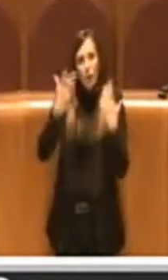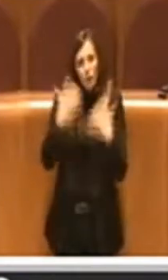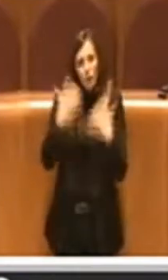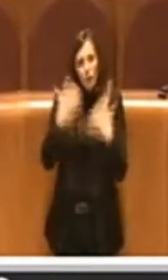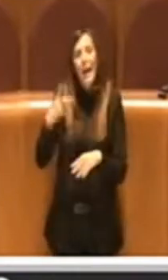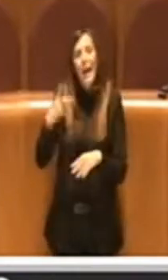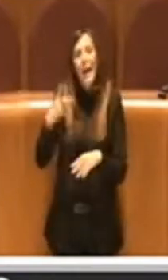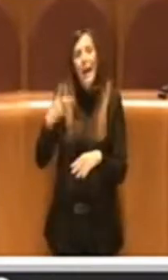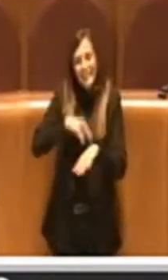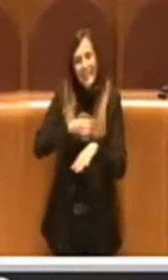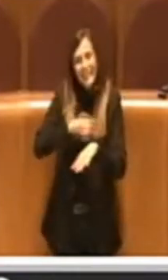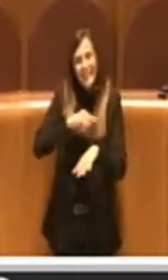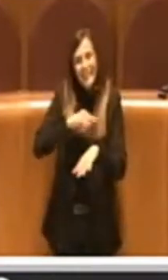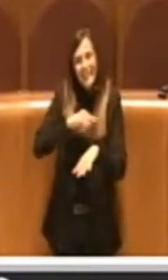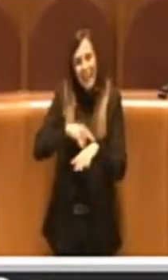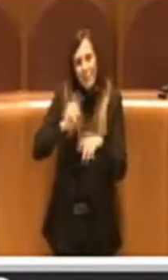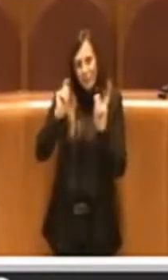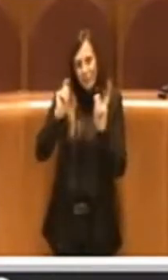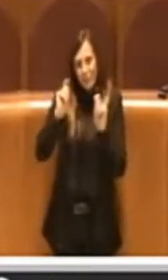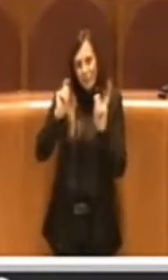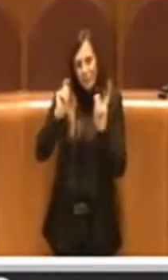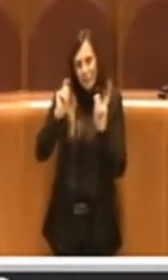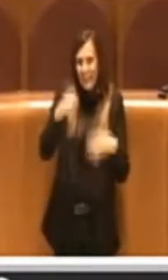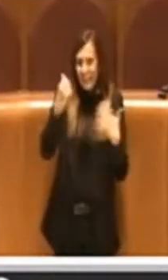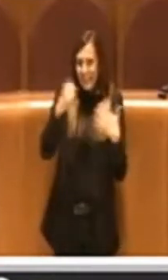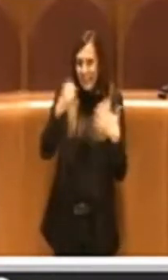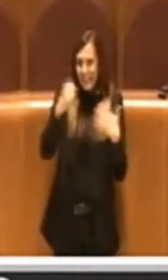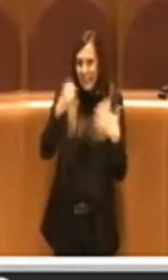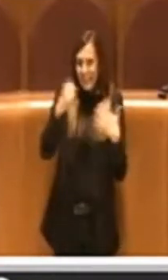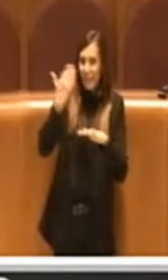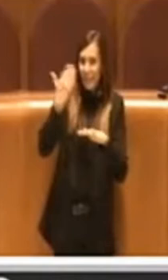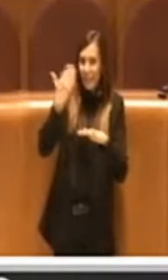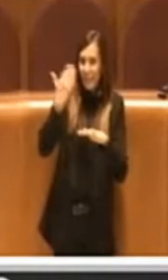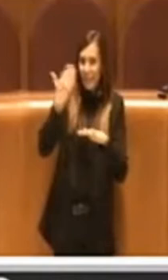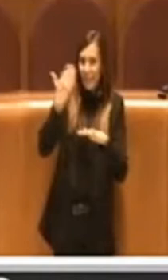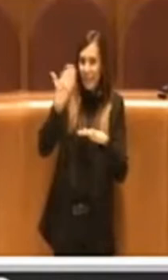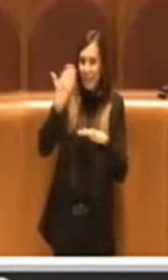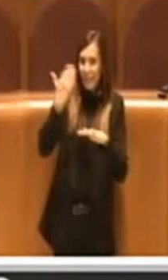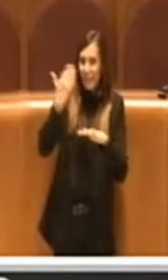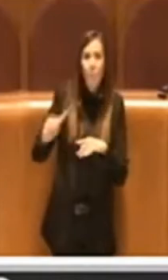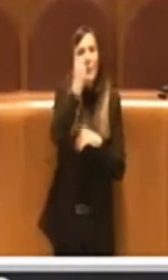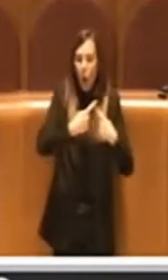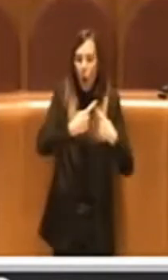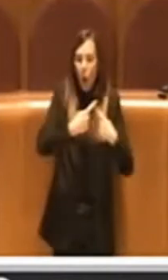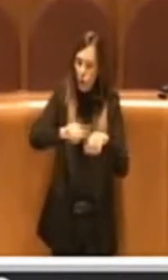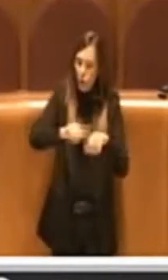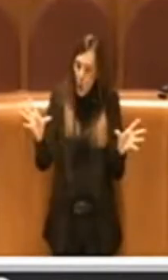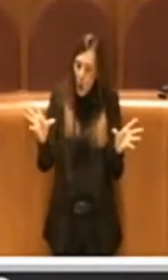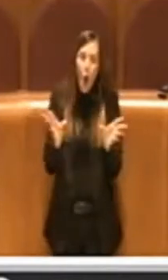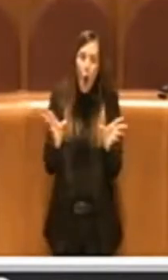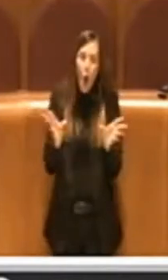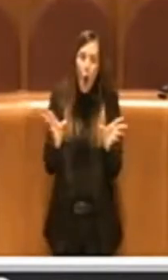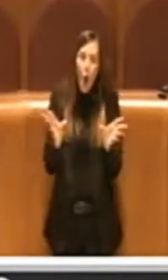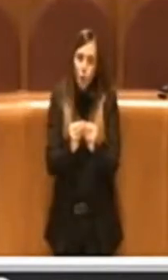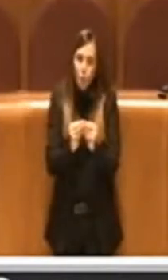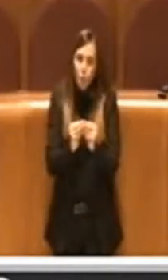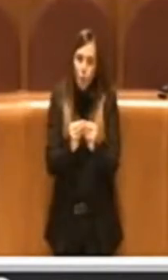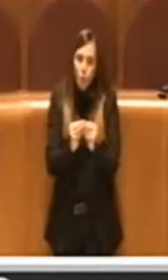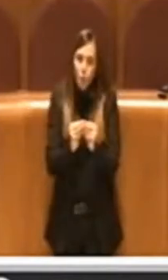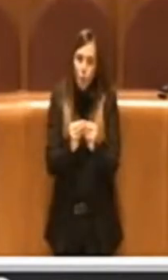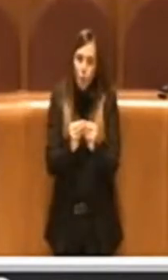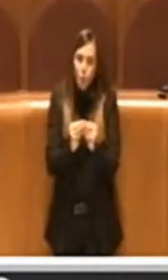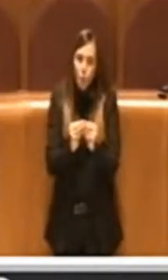settembre del 2016 nella prima commissione congiunta che ho presieduto